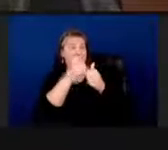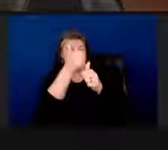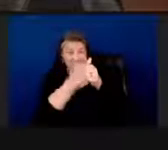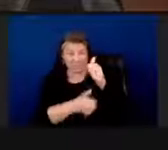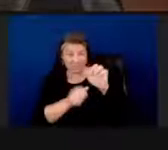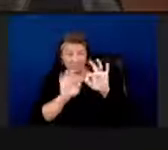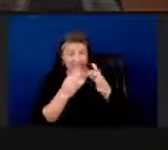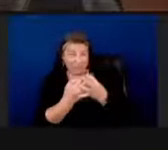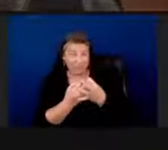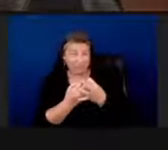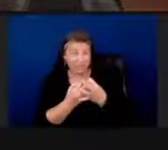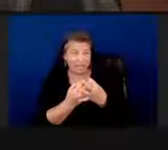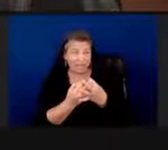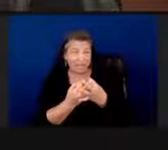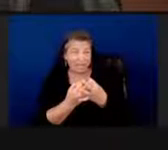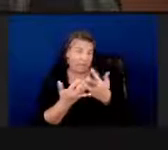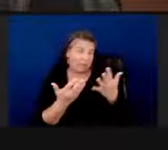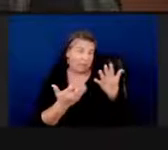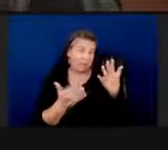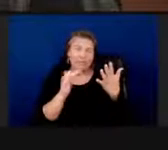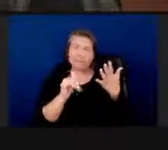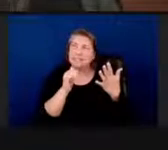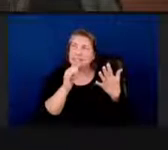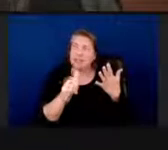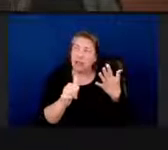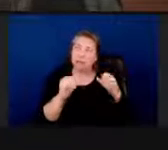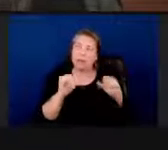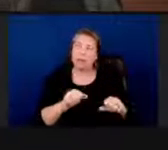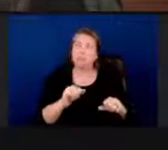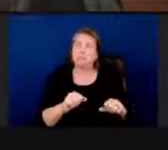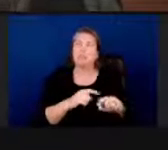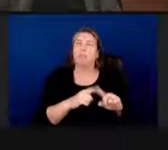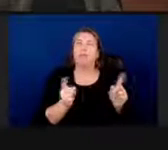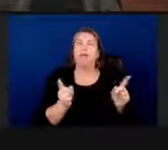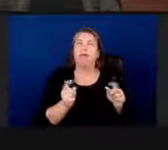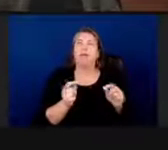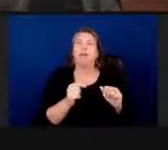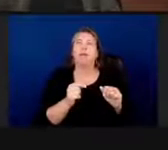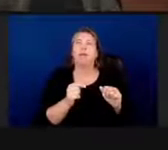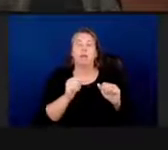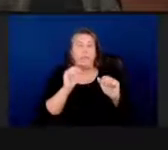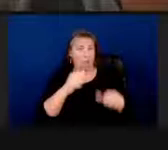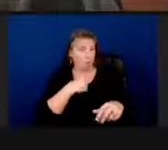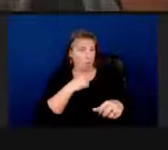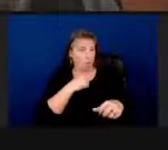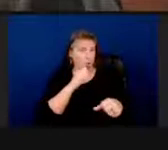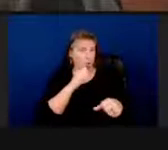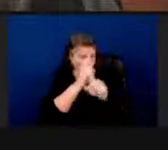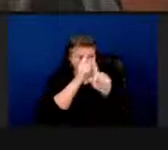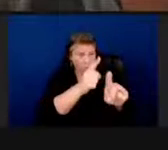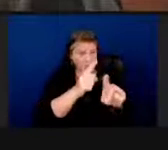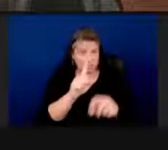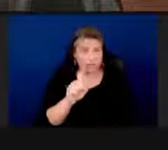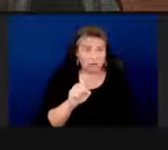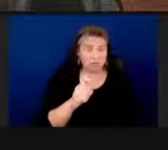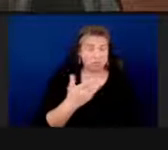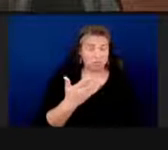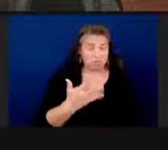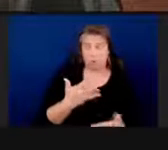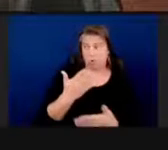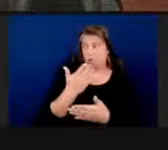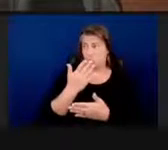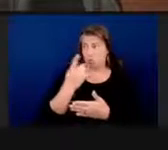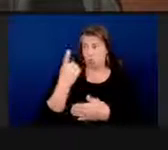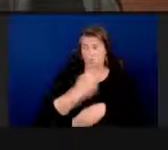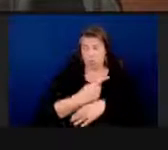مع كل فرد وكل عائلة؟ ربما هذا ليس ممكن، ولكن هل تعملون نحو هذا